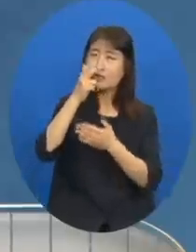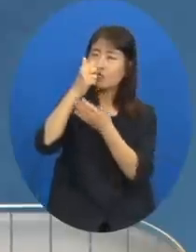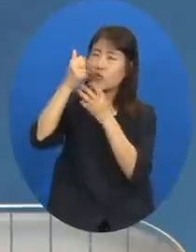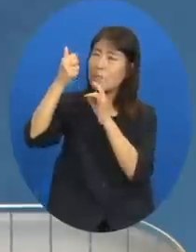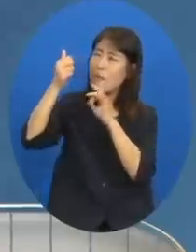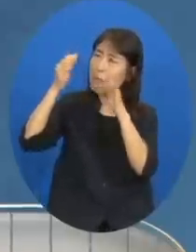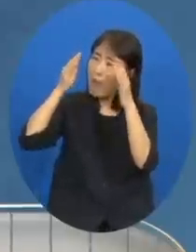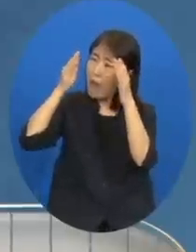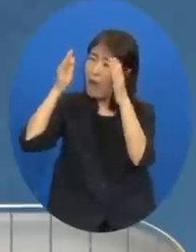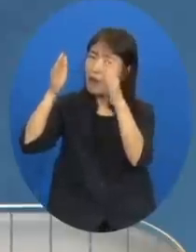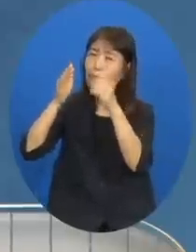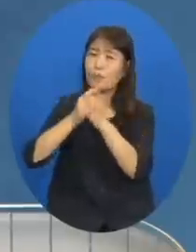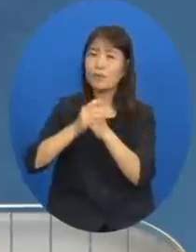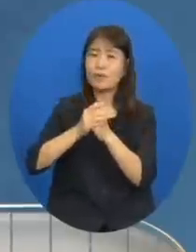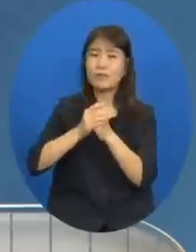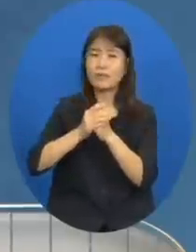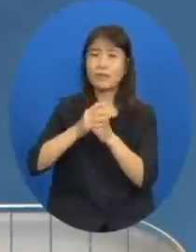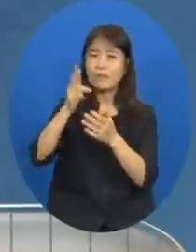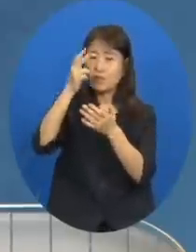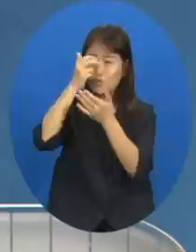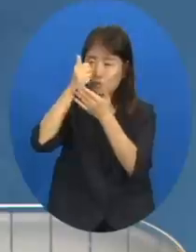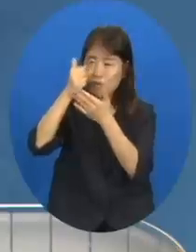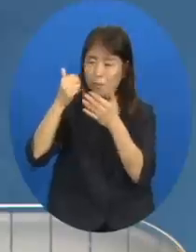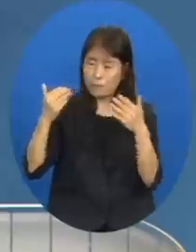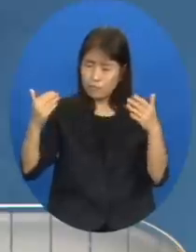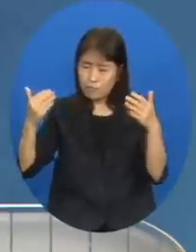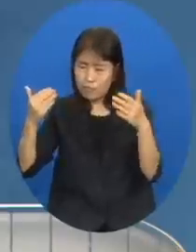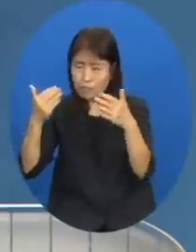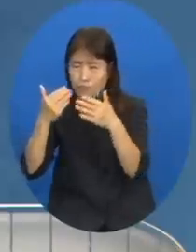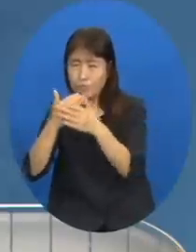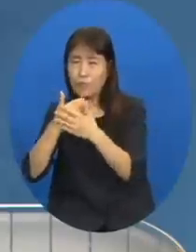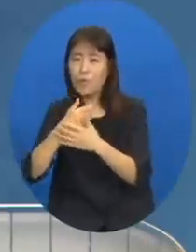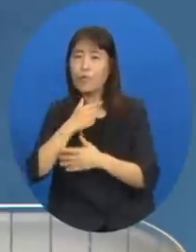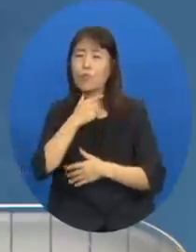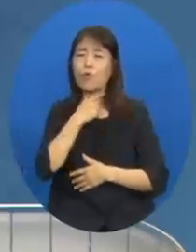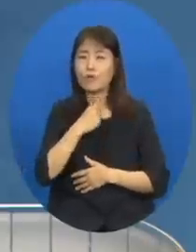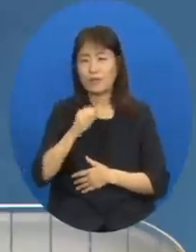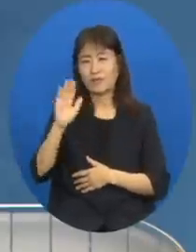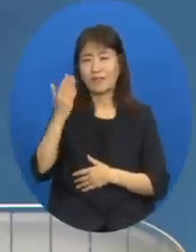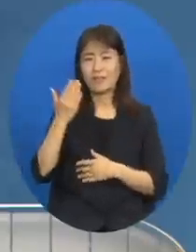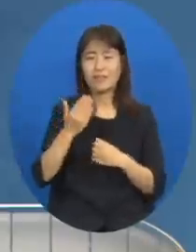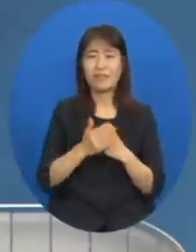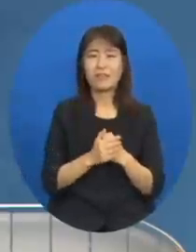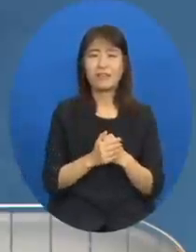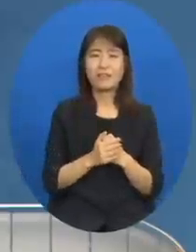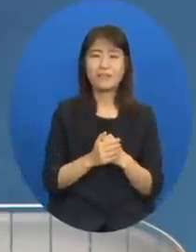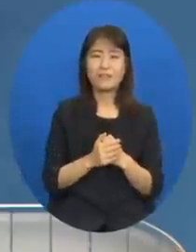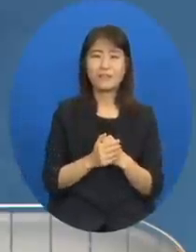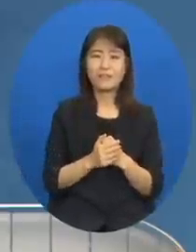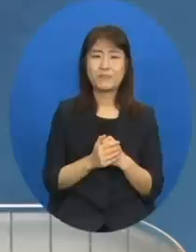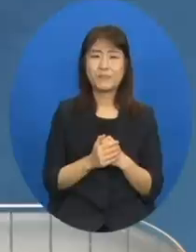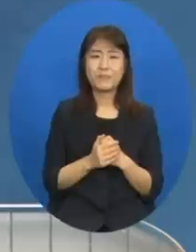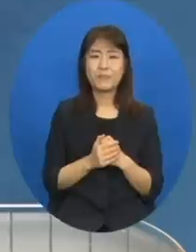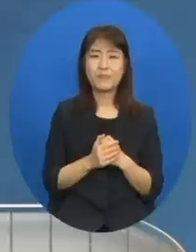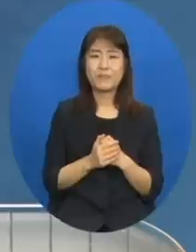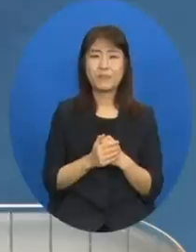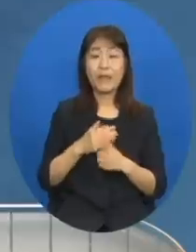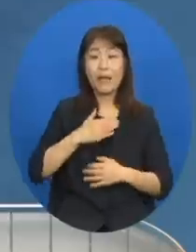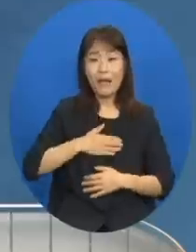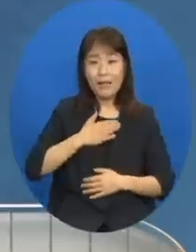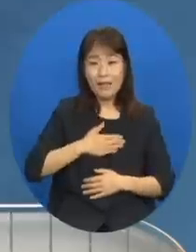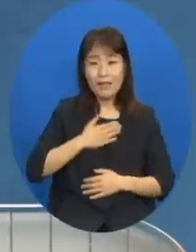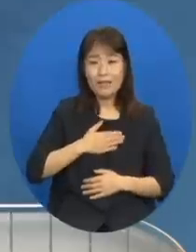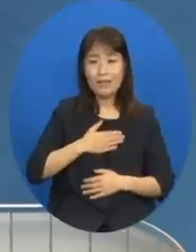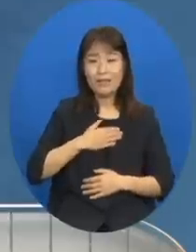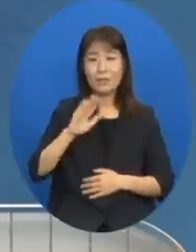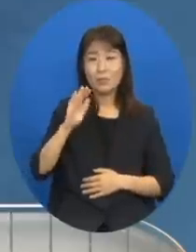그리고 주님 품 안에만 들어가기를 원하게 됩니다 그러면서 알게 됐어요